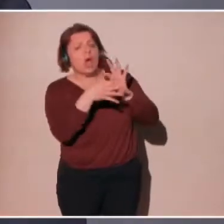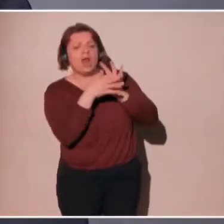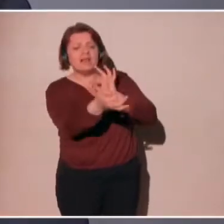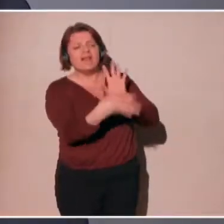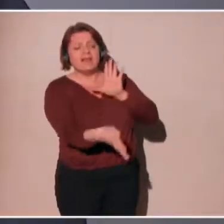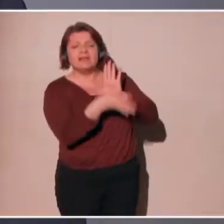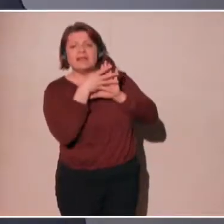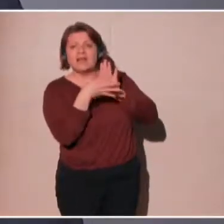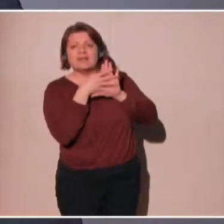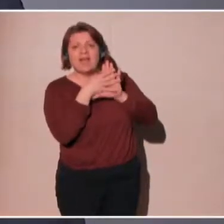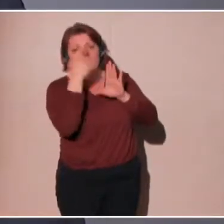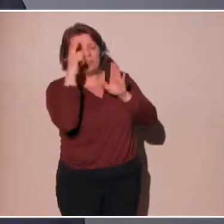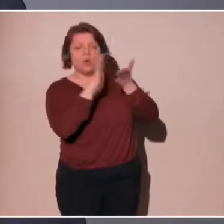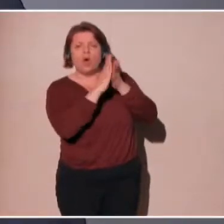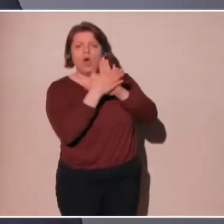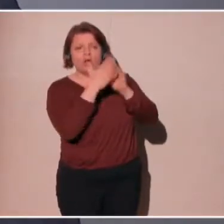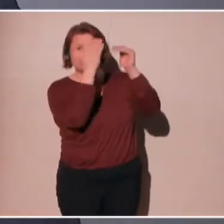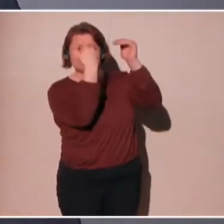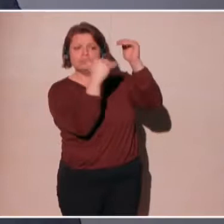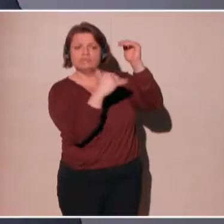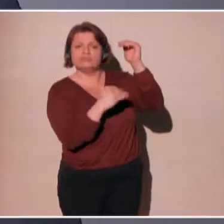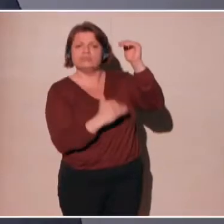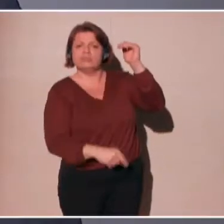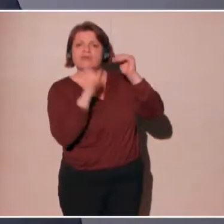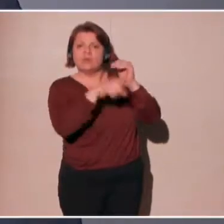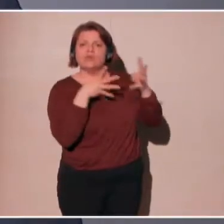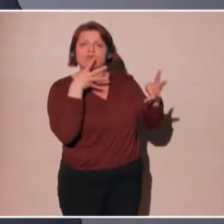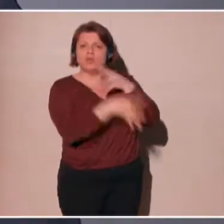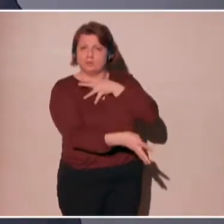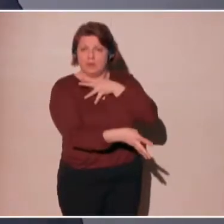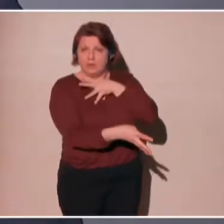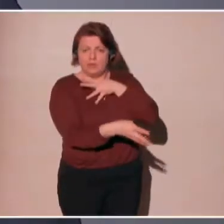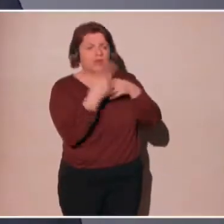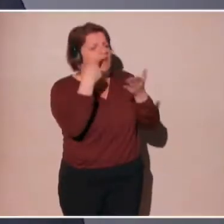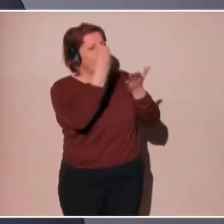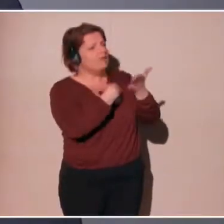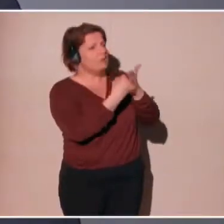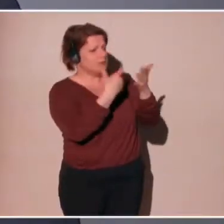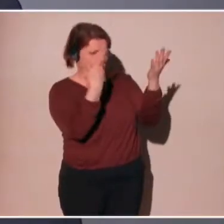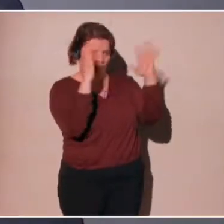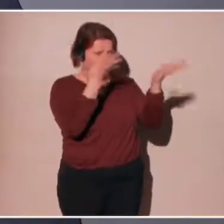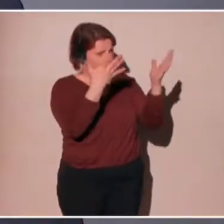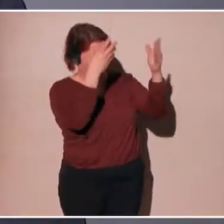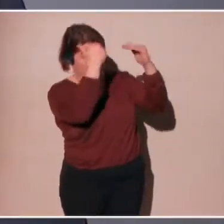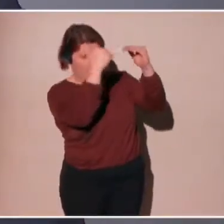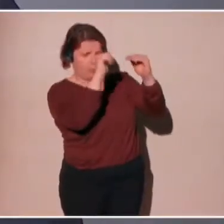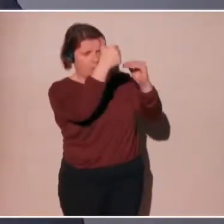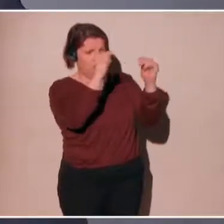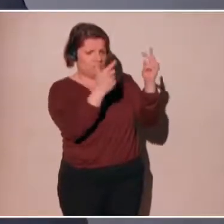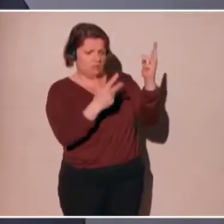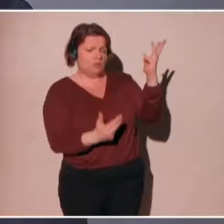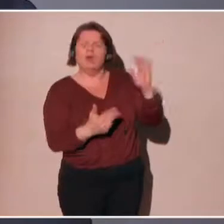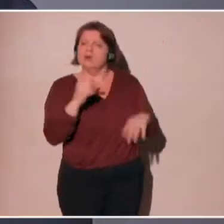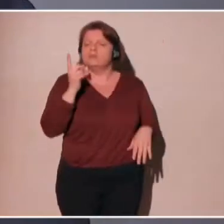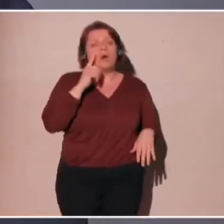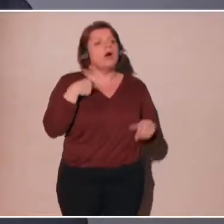critères qui ont permis la présentation d'une information et d'expliquer comment l'ordre a été établi. De dire, je vois cet ordre,